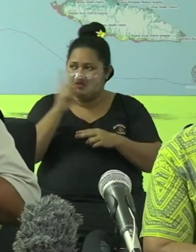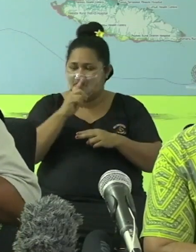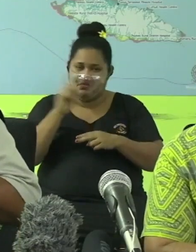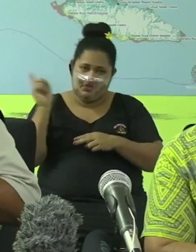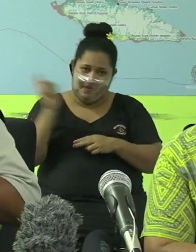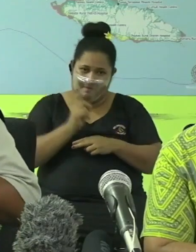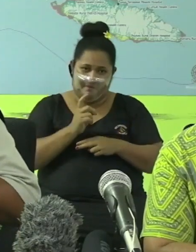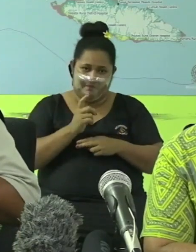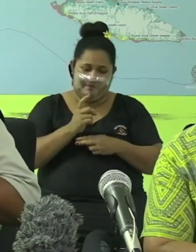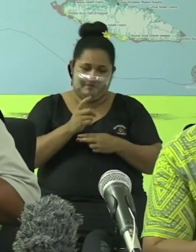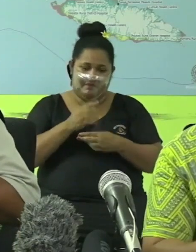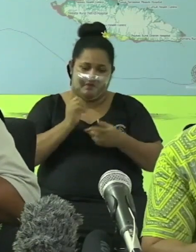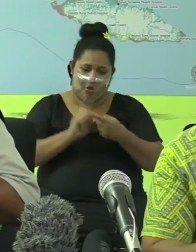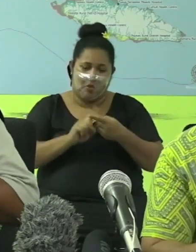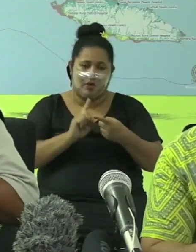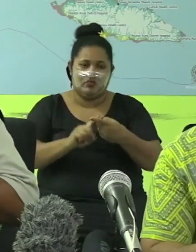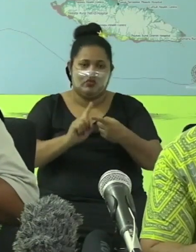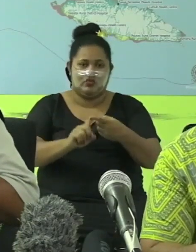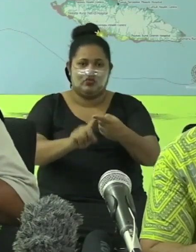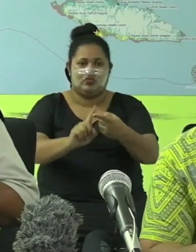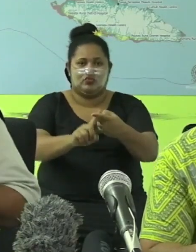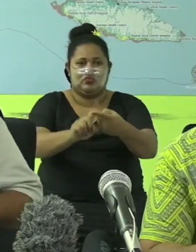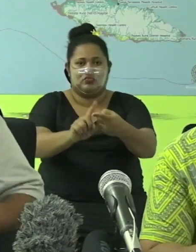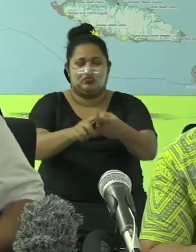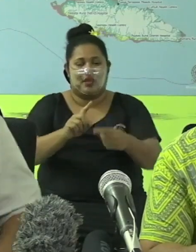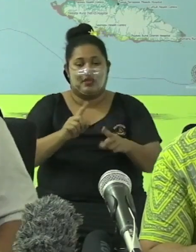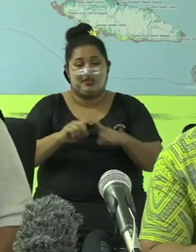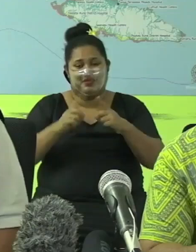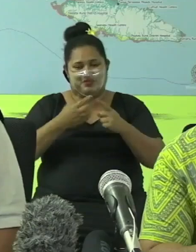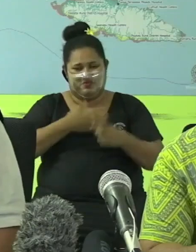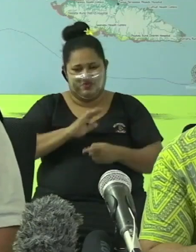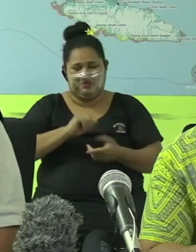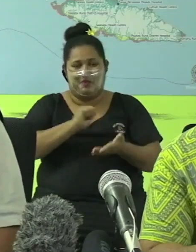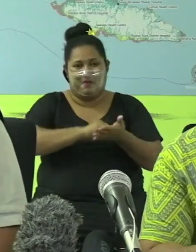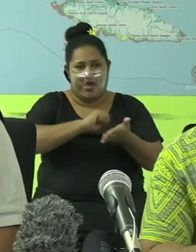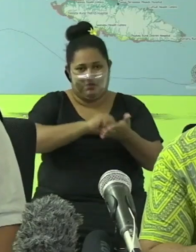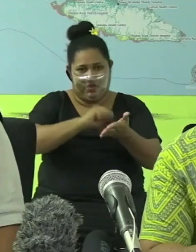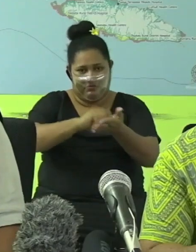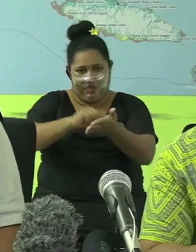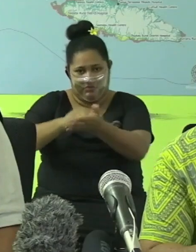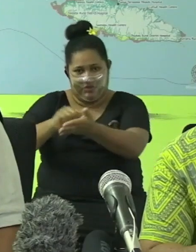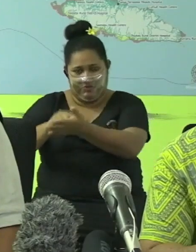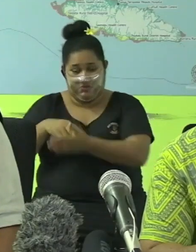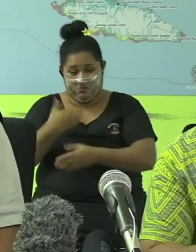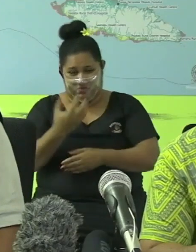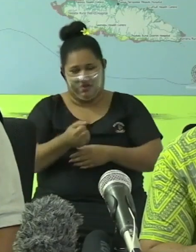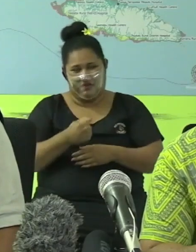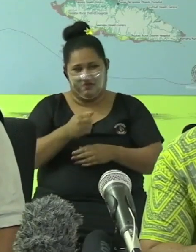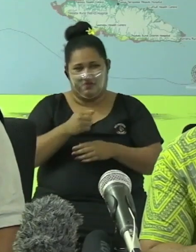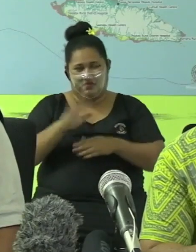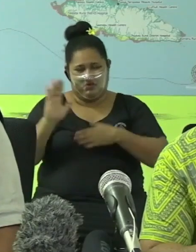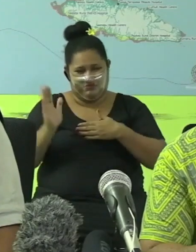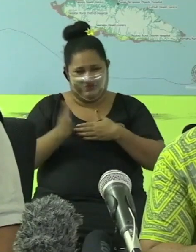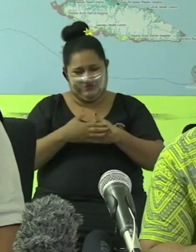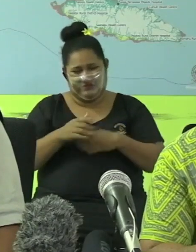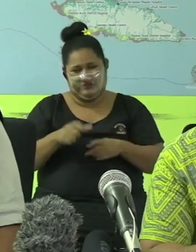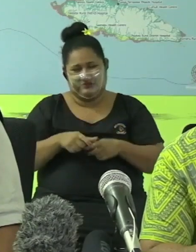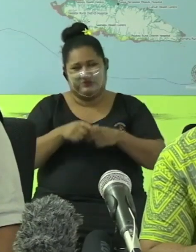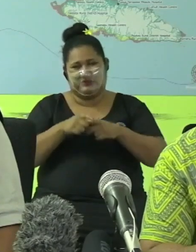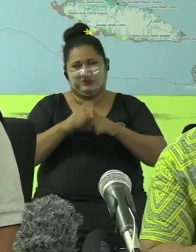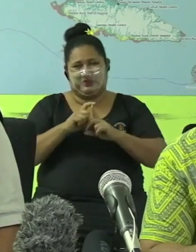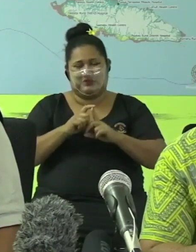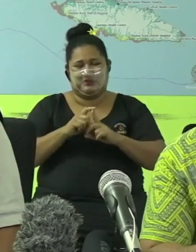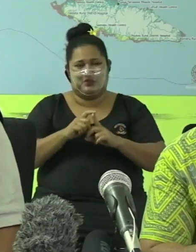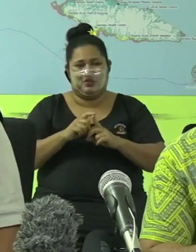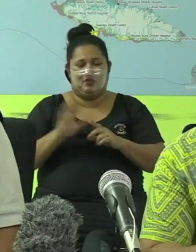ia wana toe ni mea o loo mo mia o tātou iai le tūlanga o le Tapunia atoa